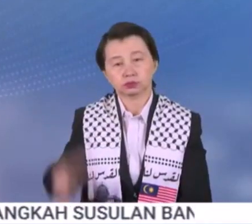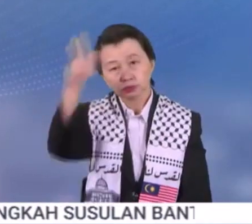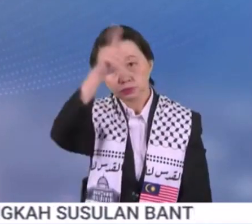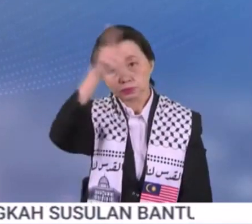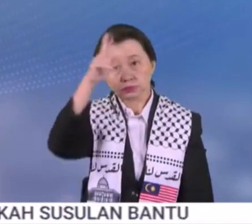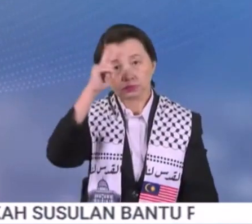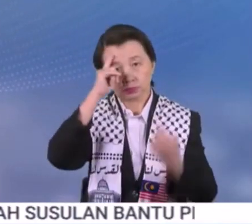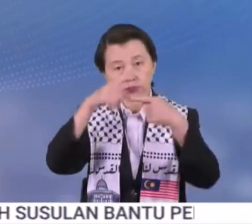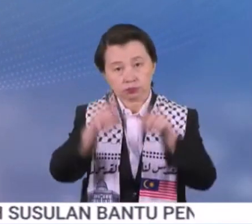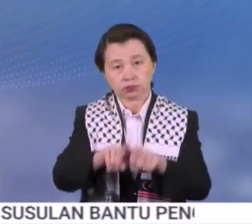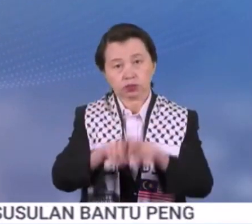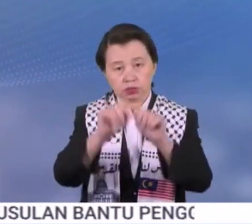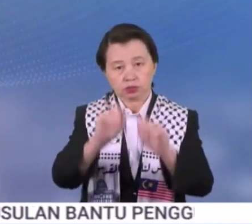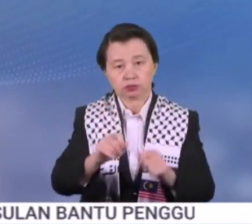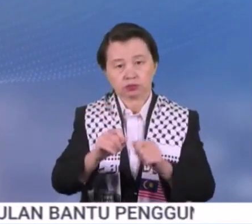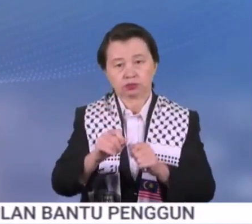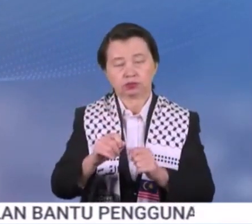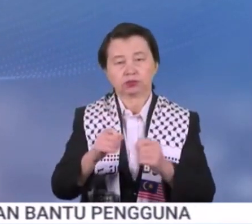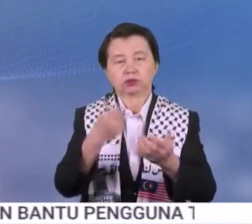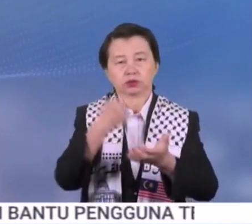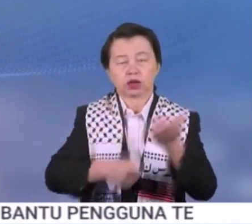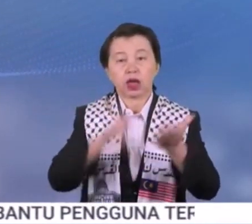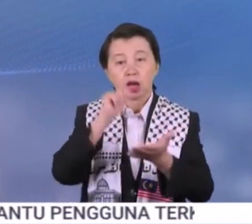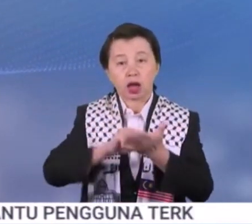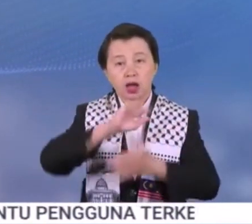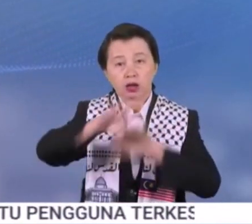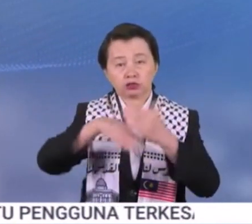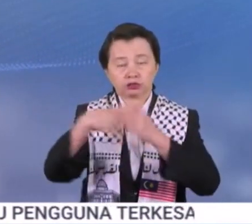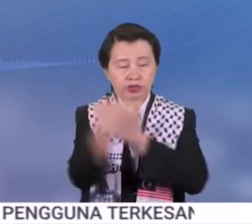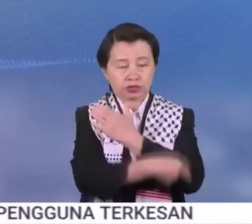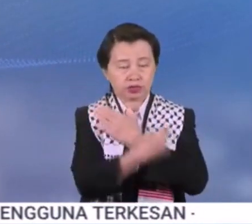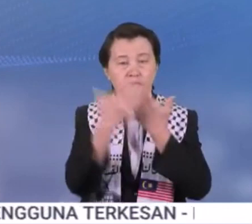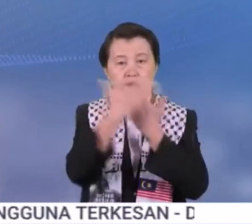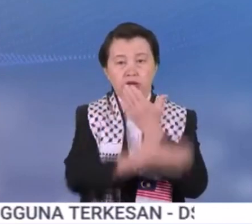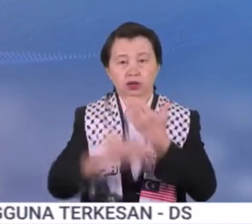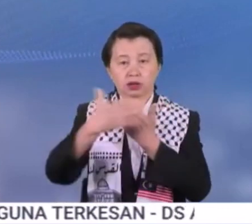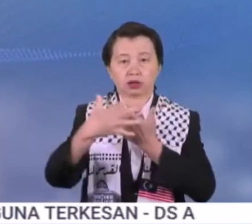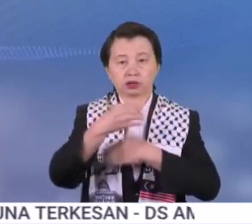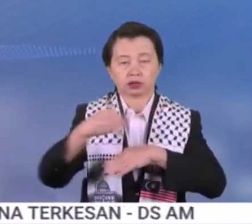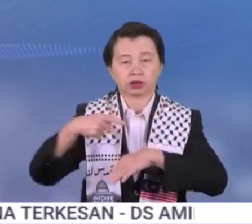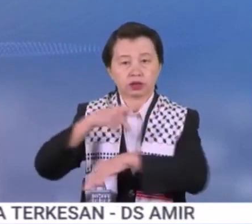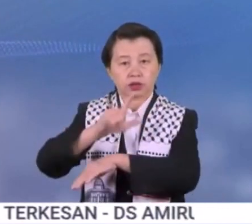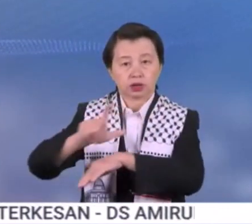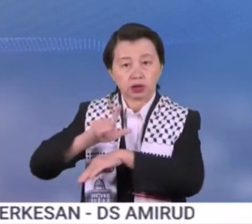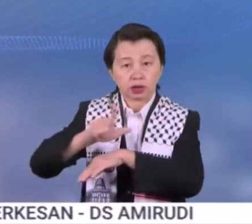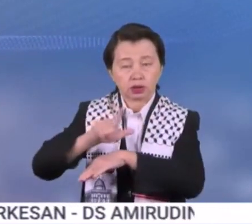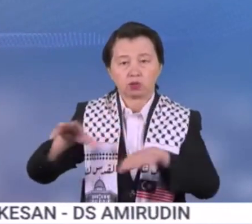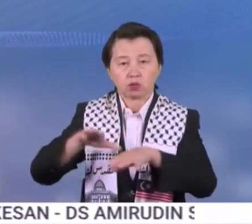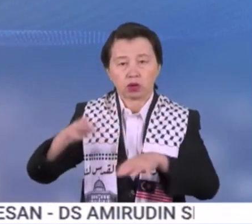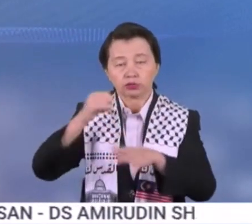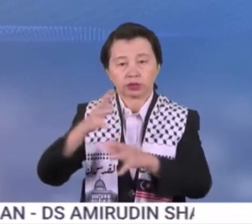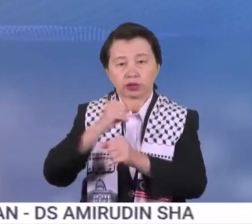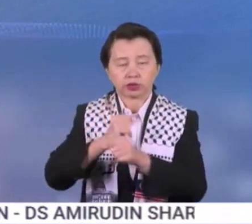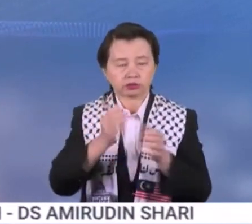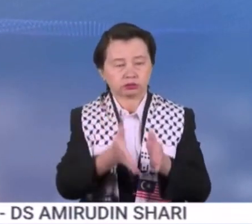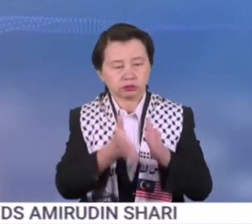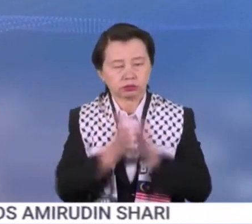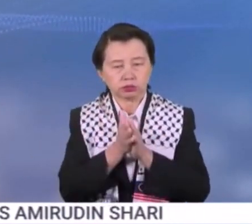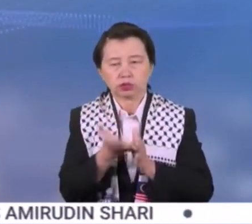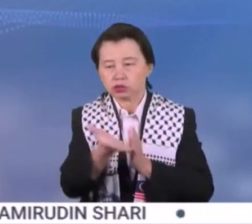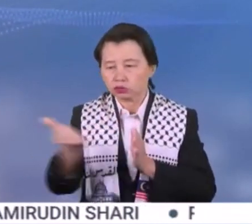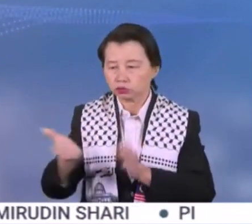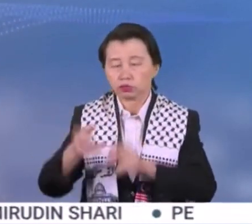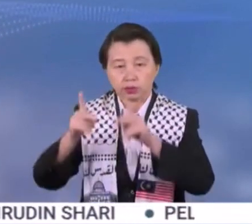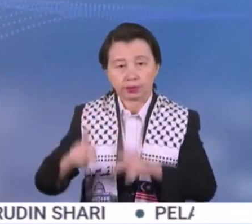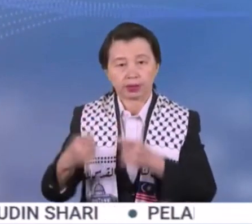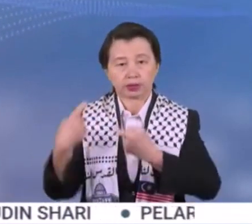Kerajaan bersetuju membenarkan pelarasan tarif air di semua negeri di Semenanjung dan wilayah Persekutuan Labuan dibuat kerana mendapat permintaan daripada